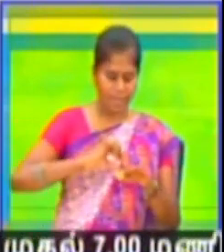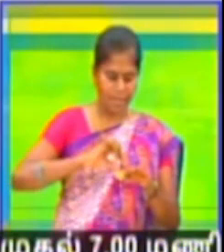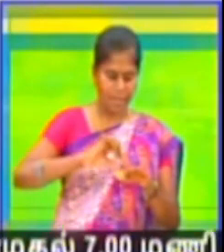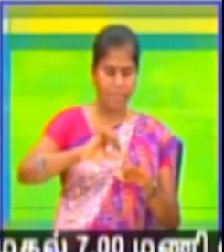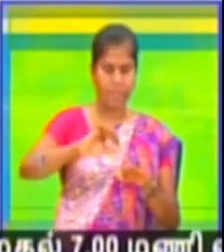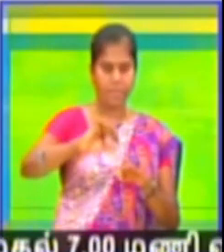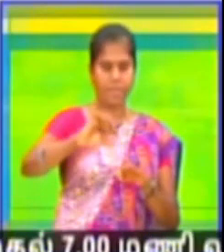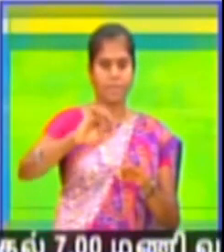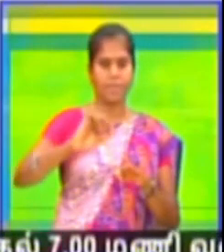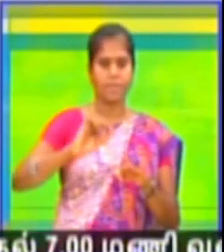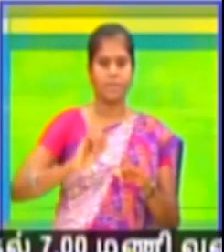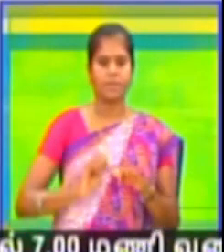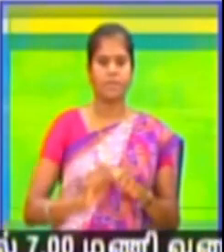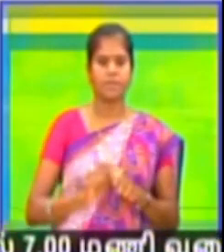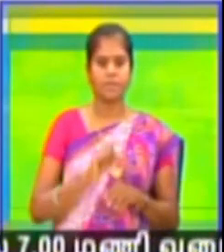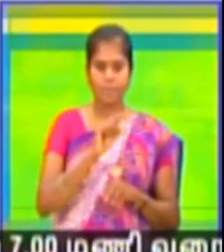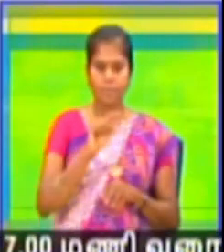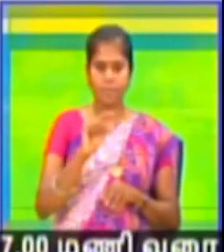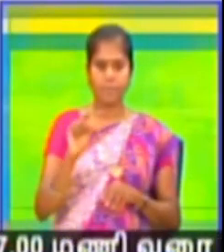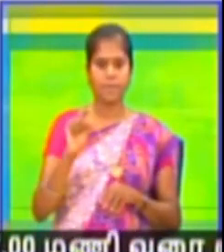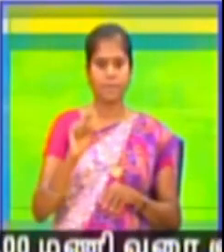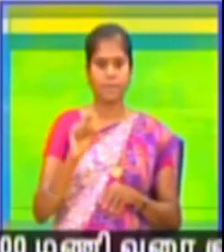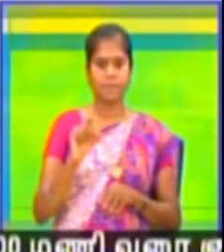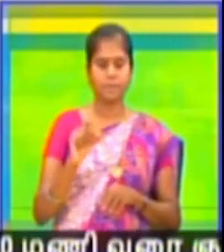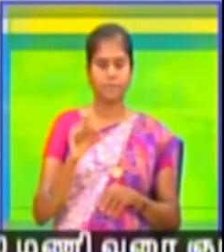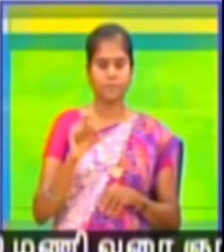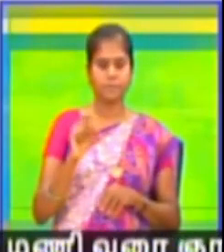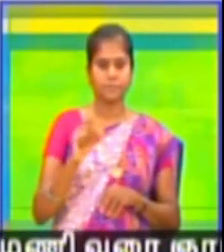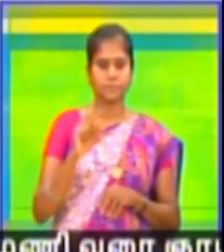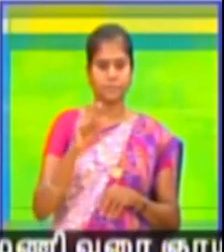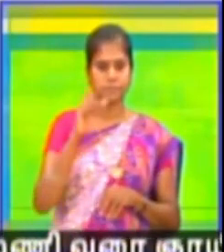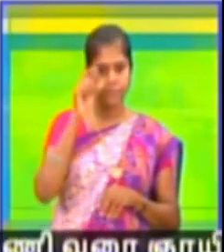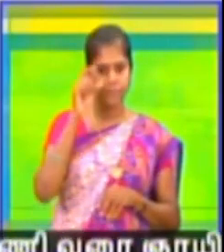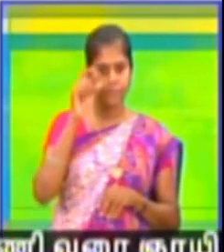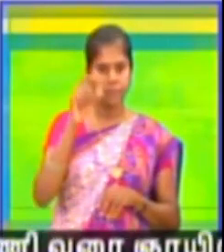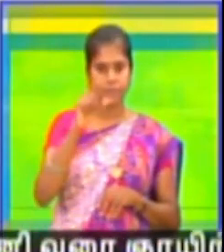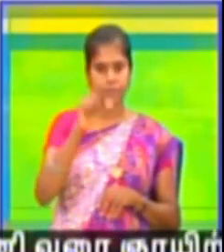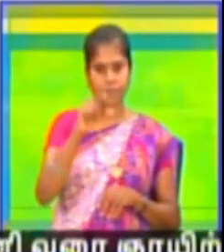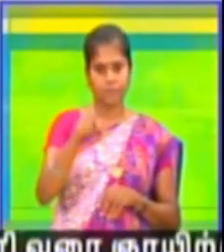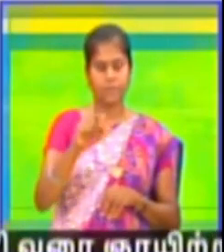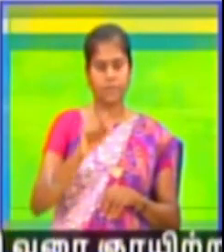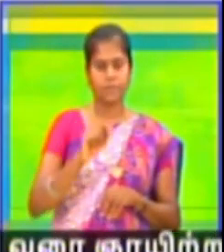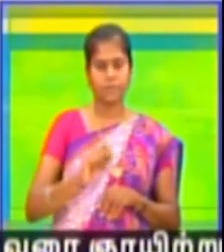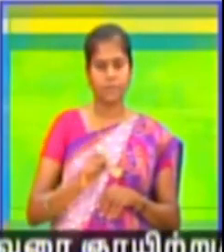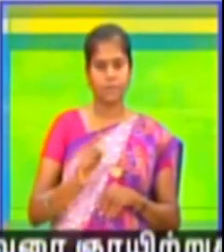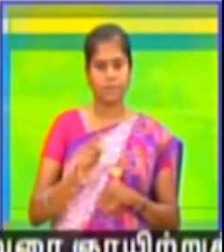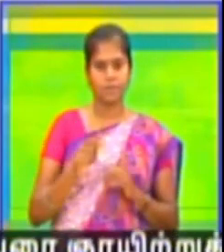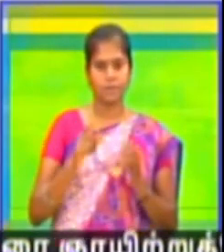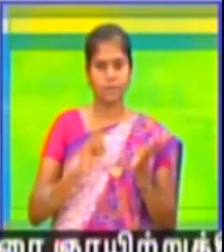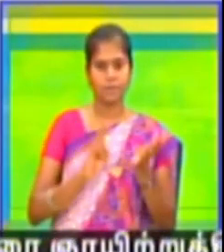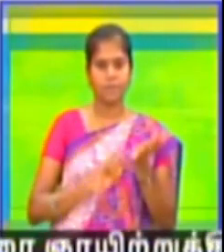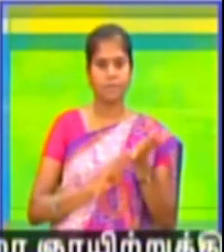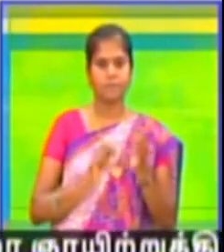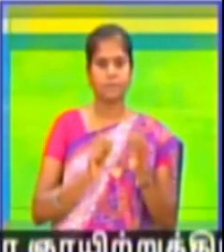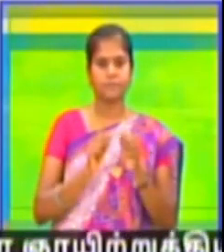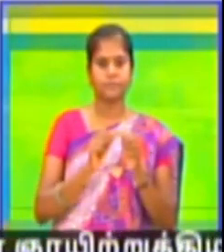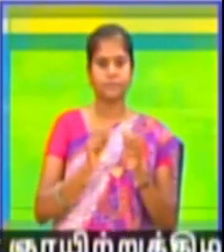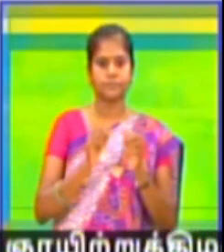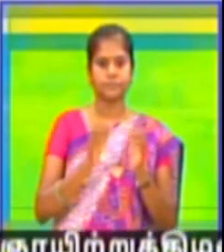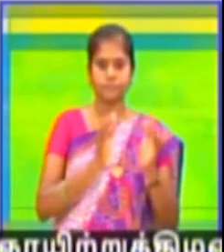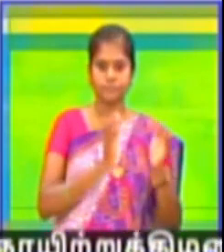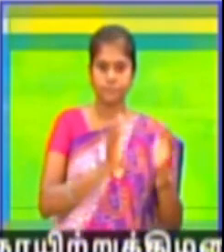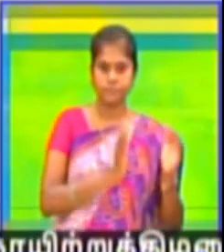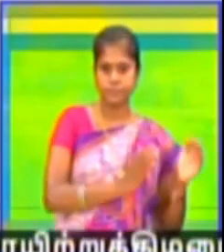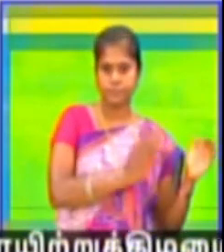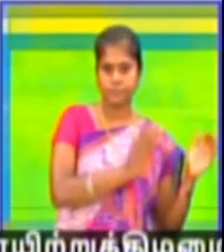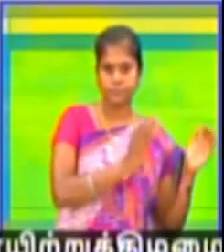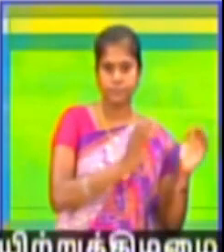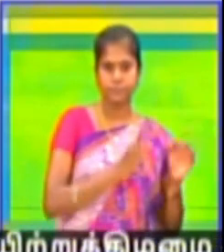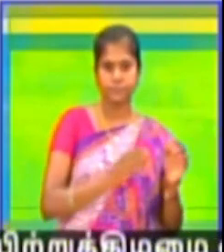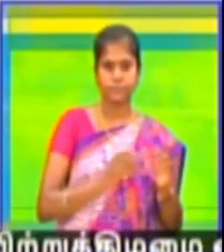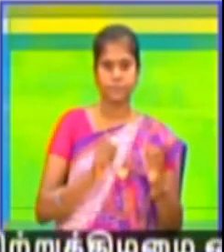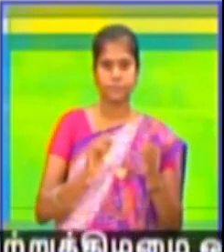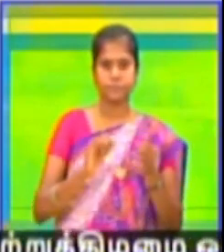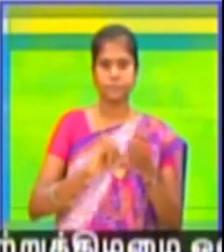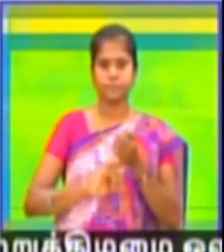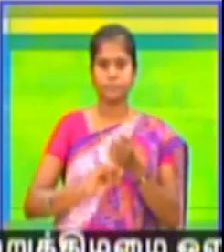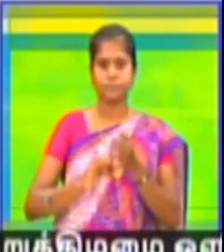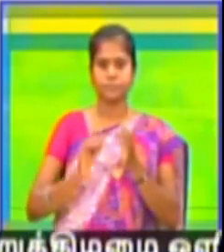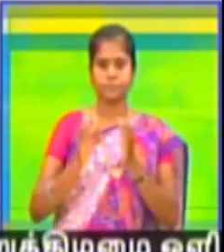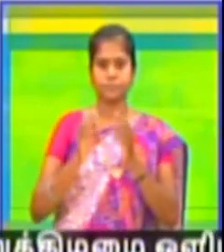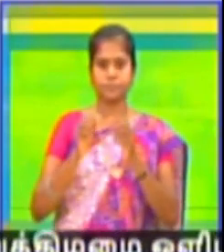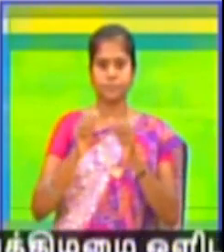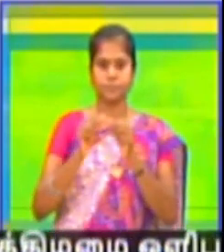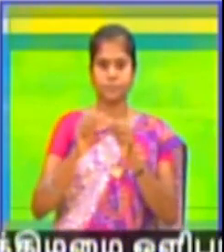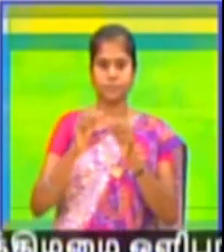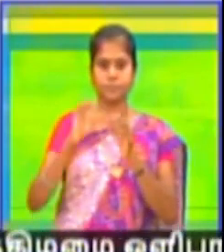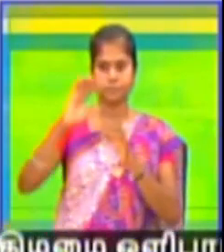நிலச்சந்தி அப்படின்னு சொல்கிறோம். படத்தில் பாருங்கள், வட அமெரிக்காங்கிறது ஒரு கண்டம், தென் அமெரிக்கா அப்படிங்கிறது ஒரு கண்டம்,